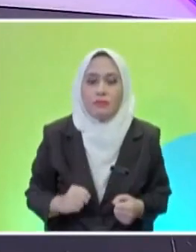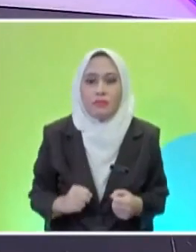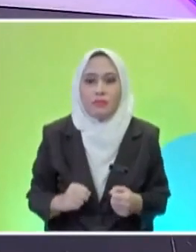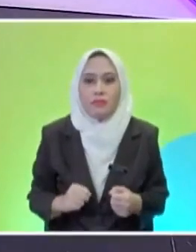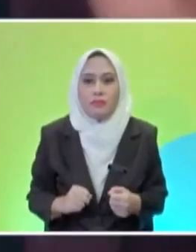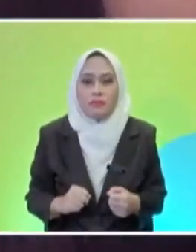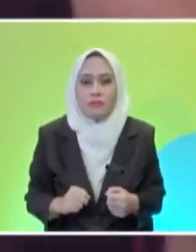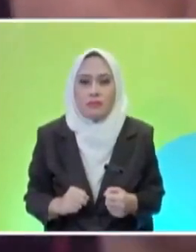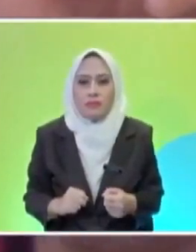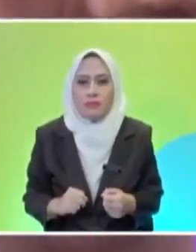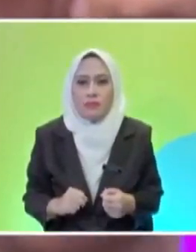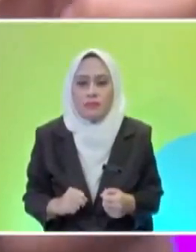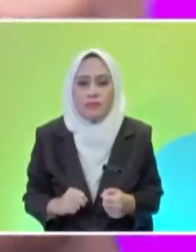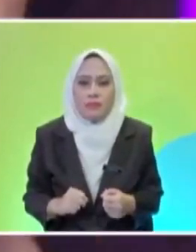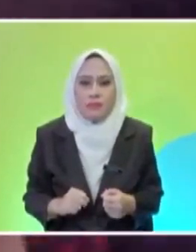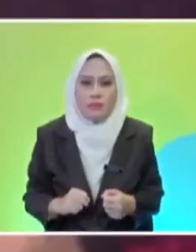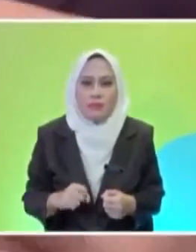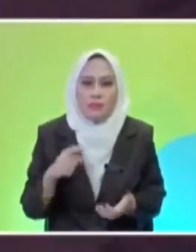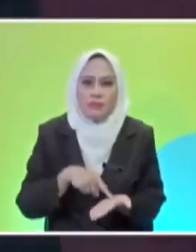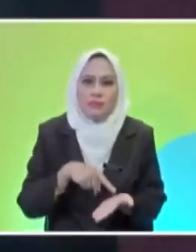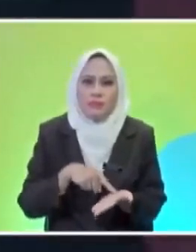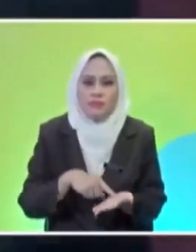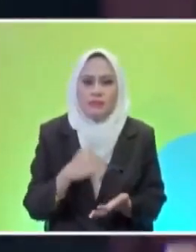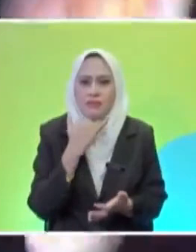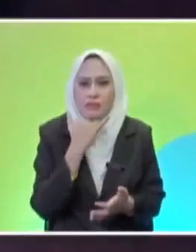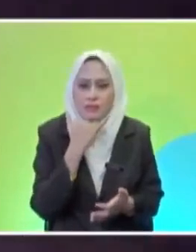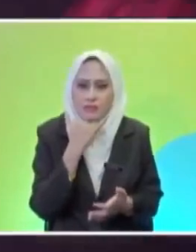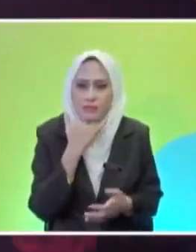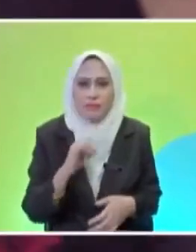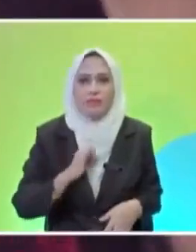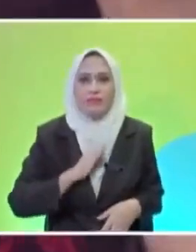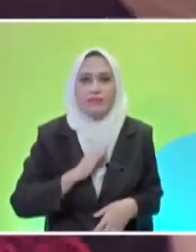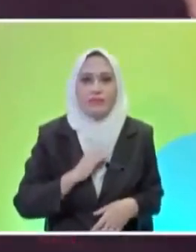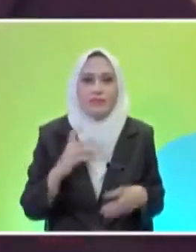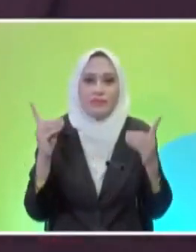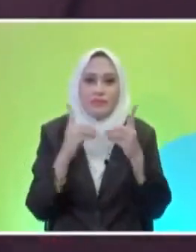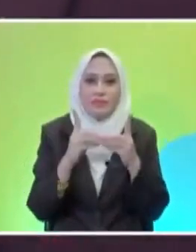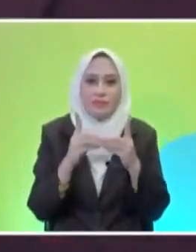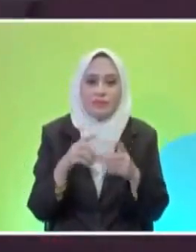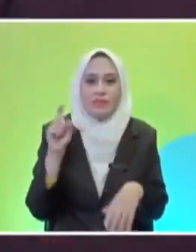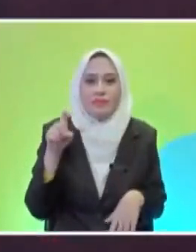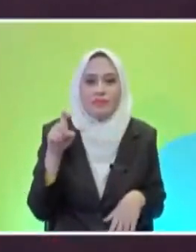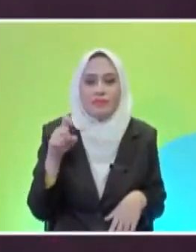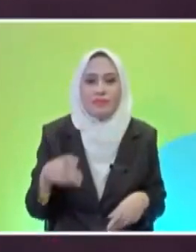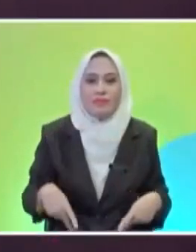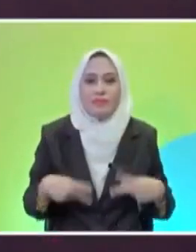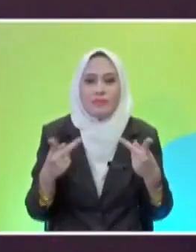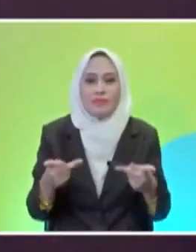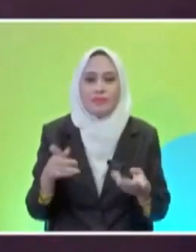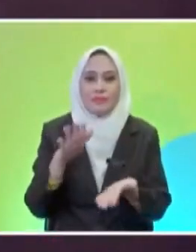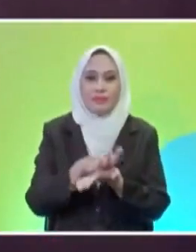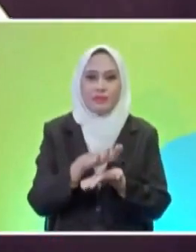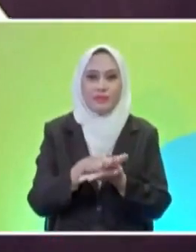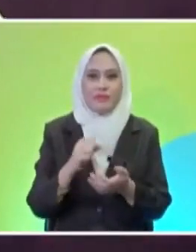bukan sekolah ni. Ni macam dekat taman permainan ni, cikgu. Saya jumpa. Ni mesti pergi sekolah. Ni pergi